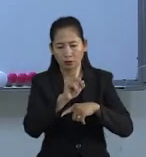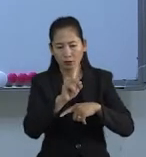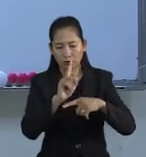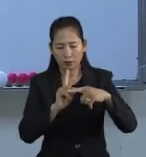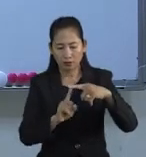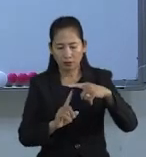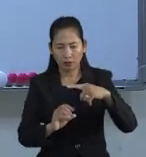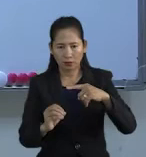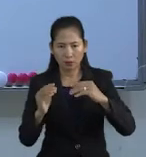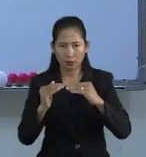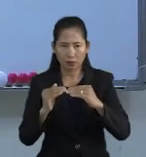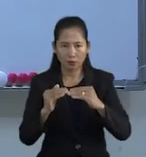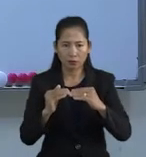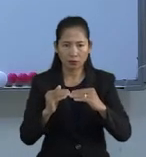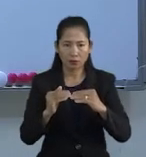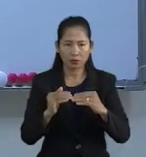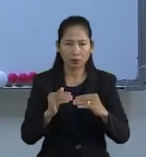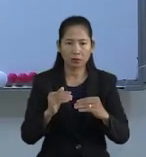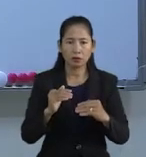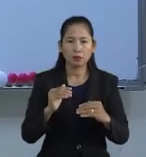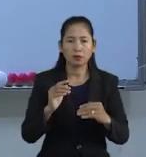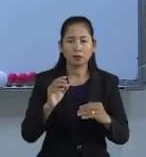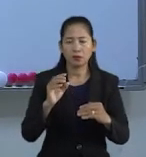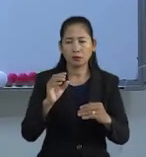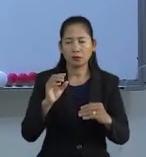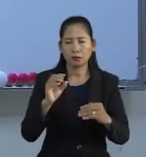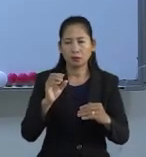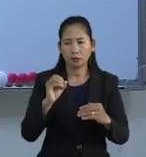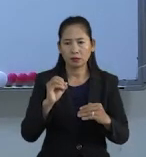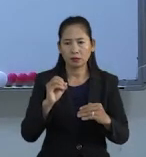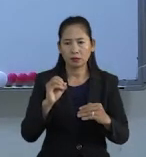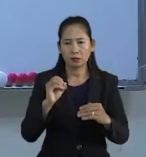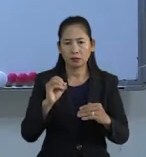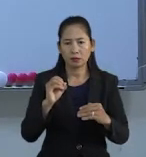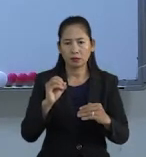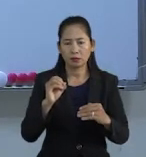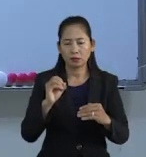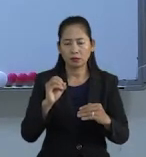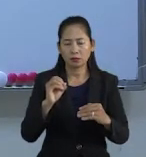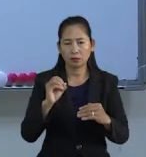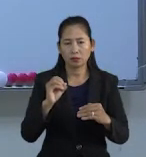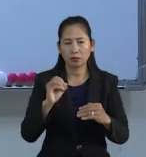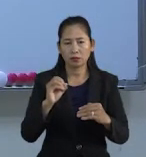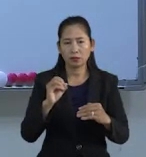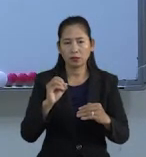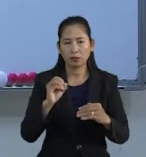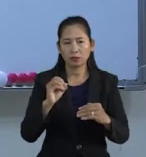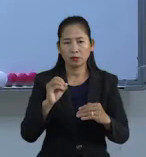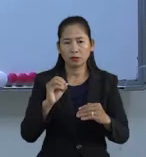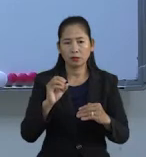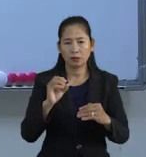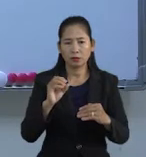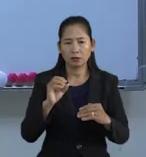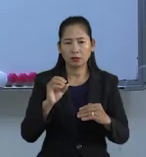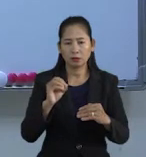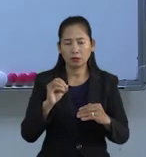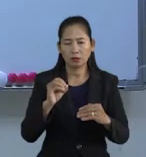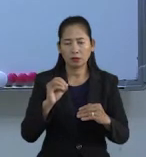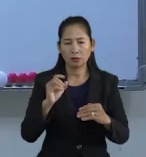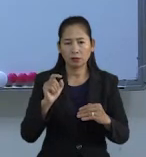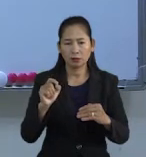bà sma má con bà sma má con bà buồn mà đó buồn chẳng bán sma lưng